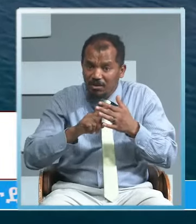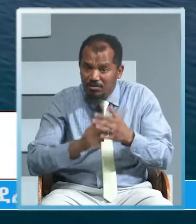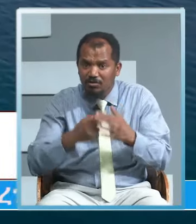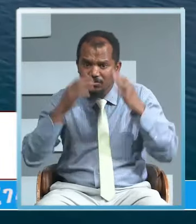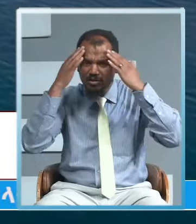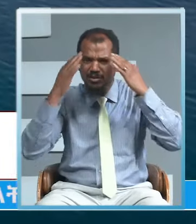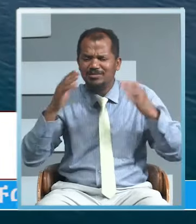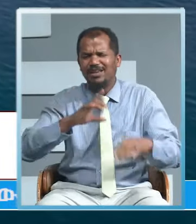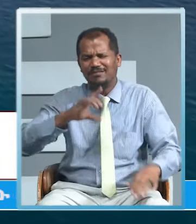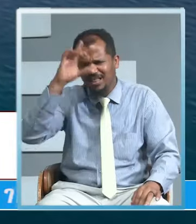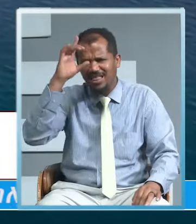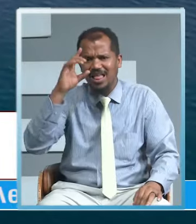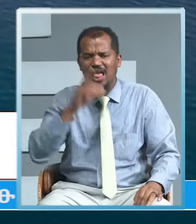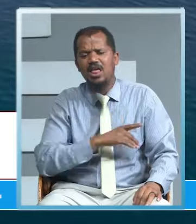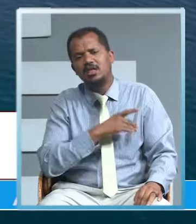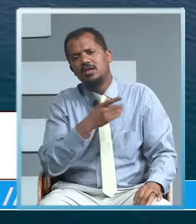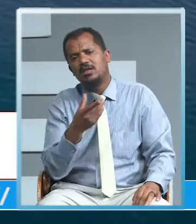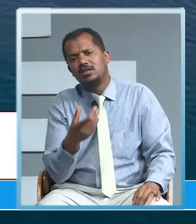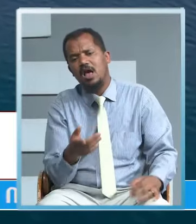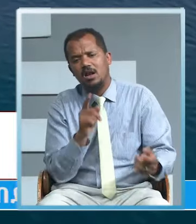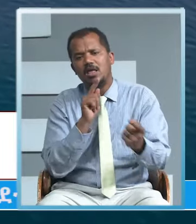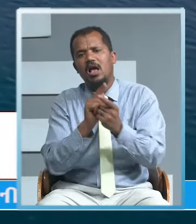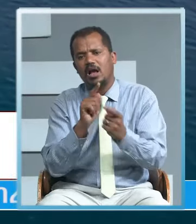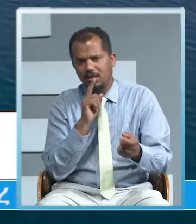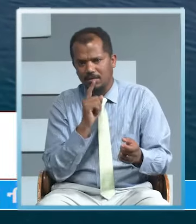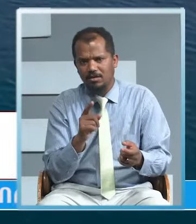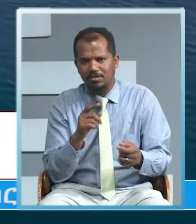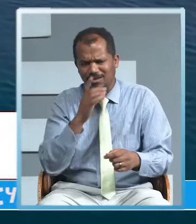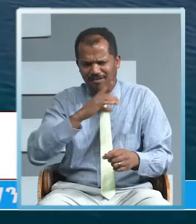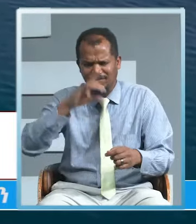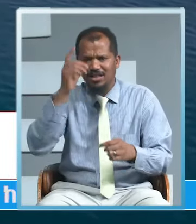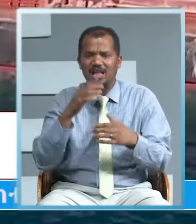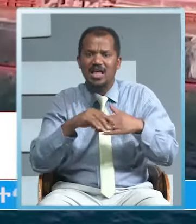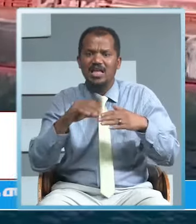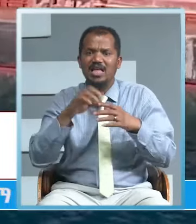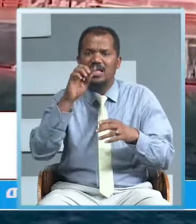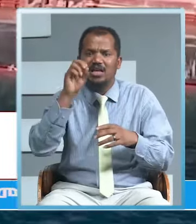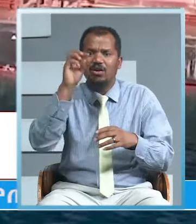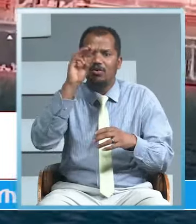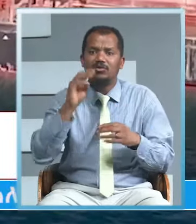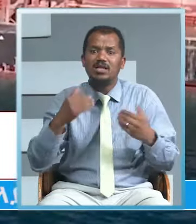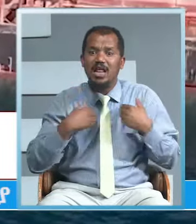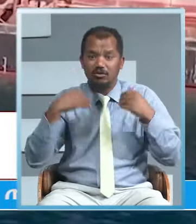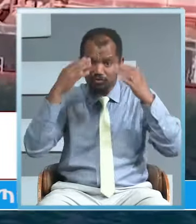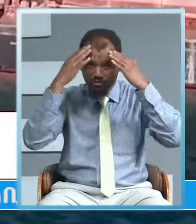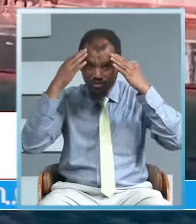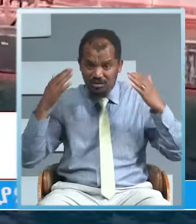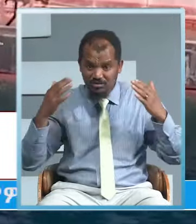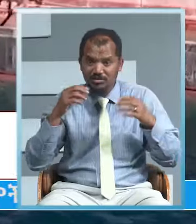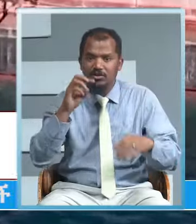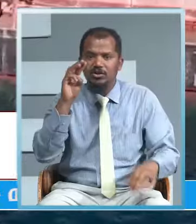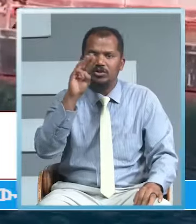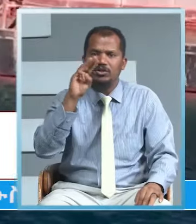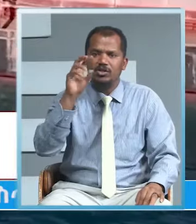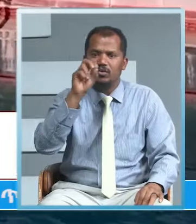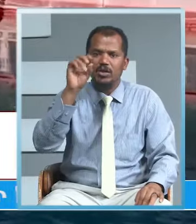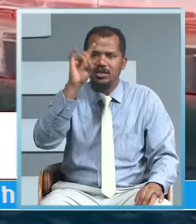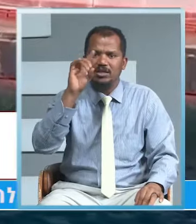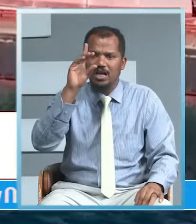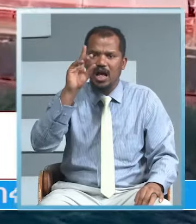ወዲህ ግብጽ ከፍተኛ የተባለ ኪሳራ ያጋጠማት ነው። በከፍተኛ የገንዘብ ቀውስ ውስጥ ላለችው ግብጽ ከስዊዝ